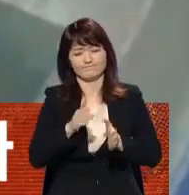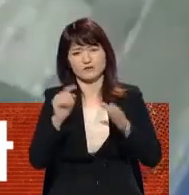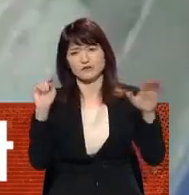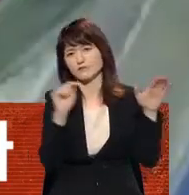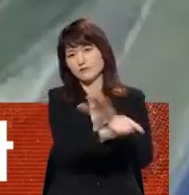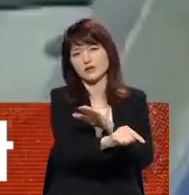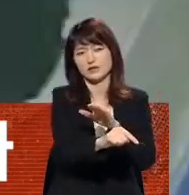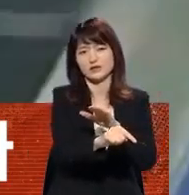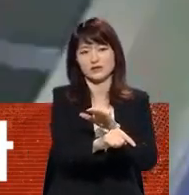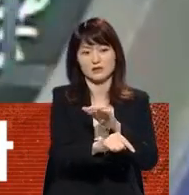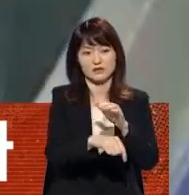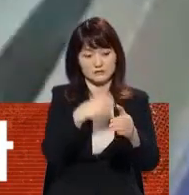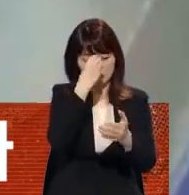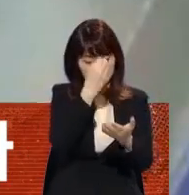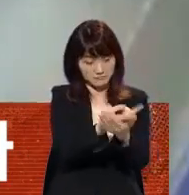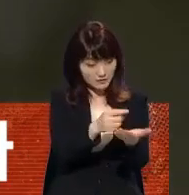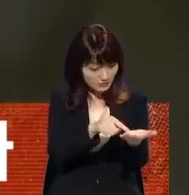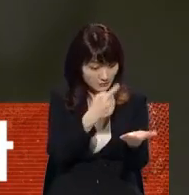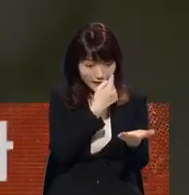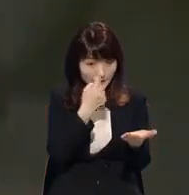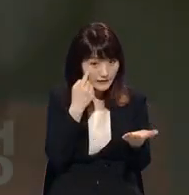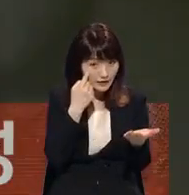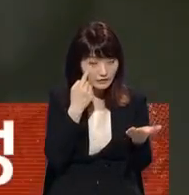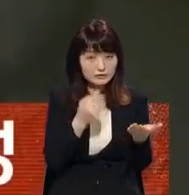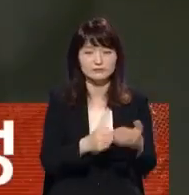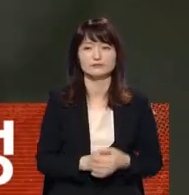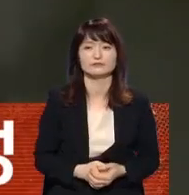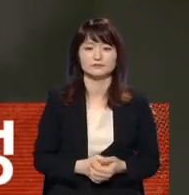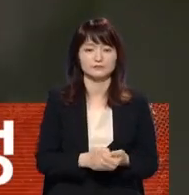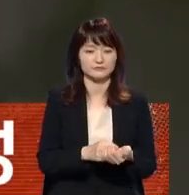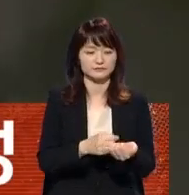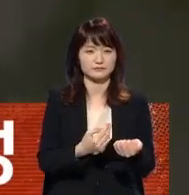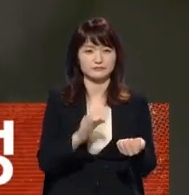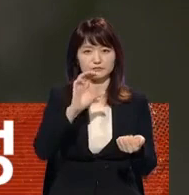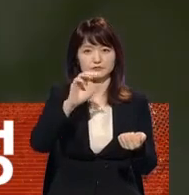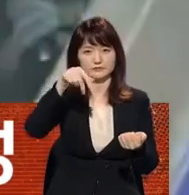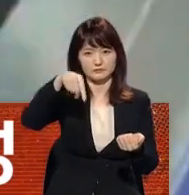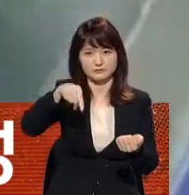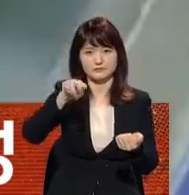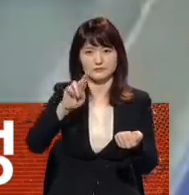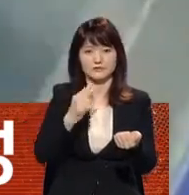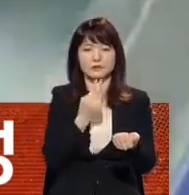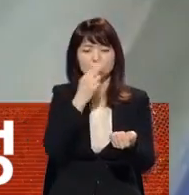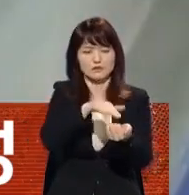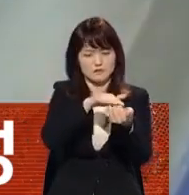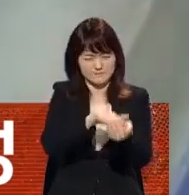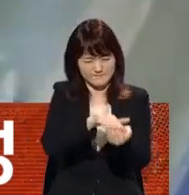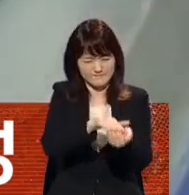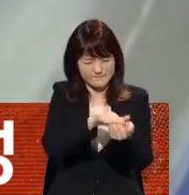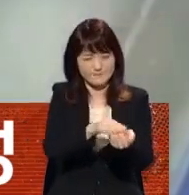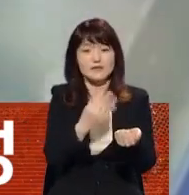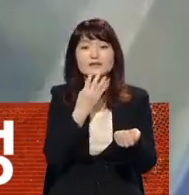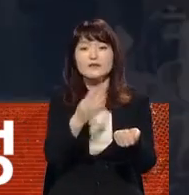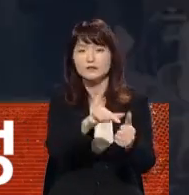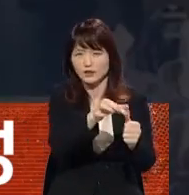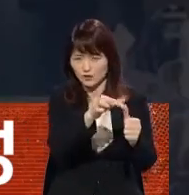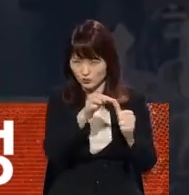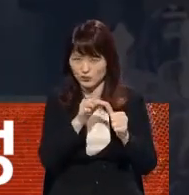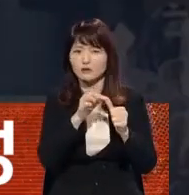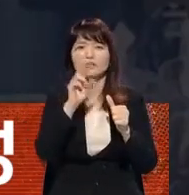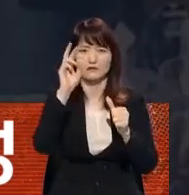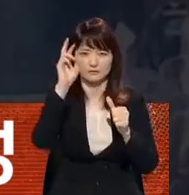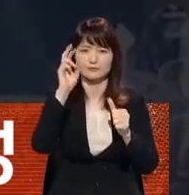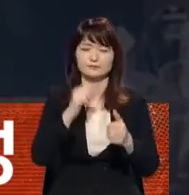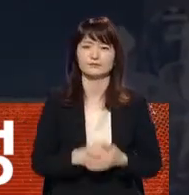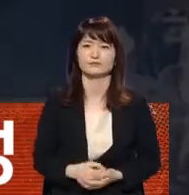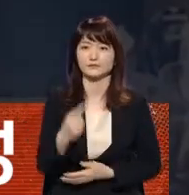이 남성을 확인한 다음에 이 경찰에서 이 심폐소생술을 4분간 실시를 했는데 그래서 막 구했는 게 아닌가 생각이 듭니다.